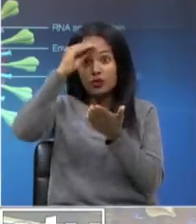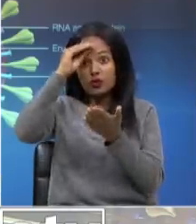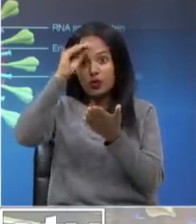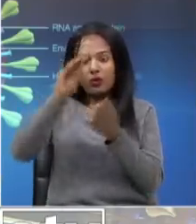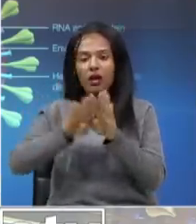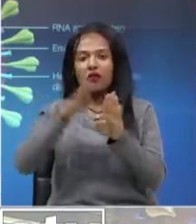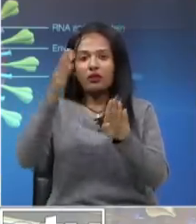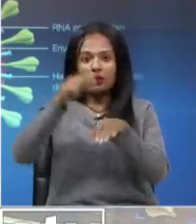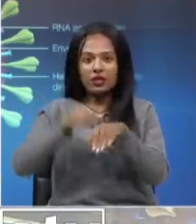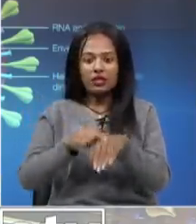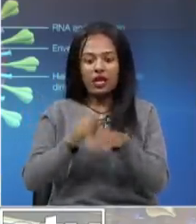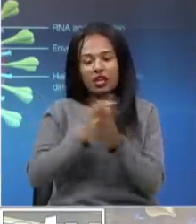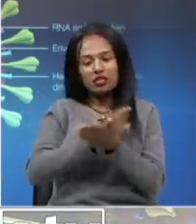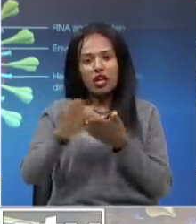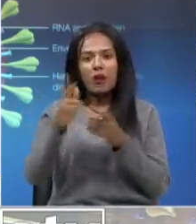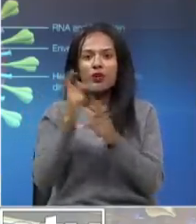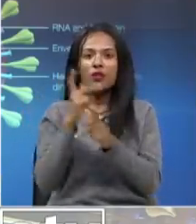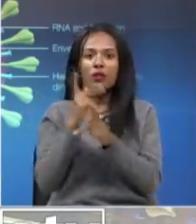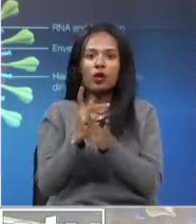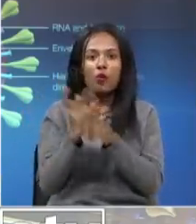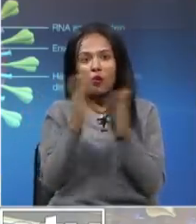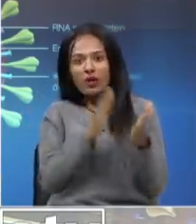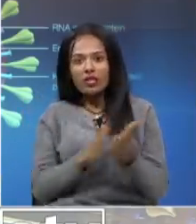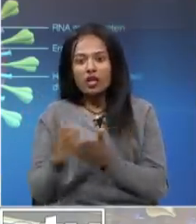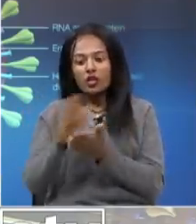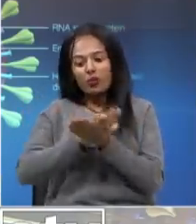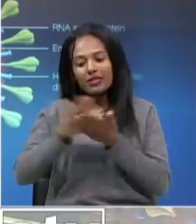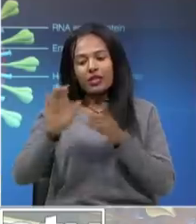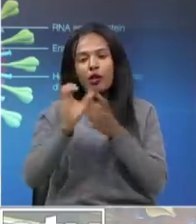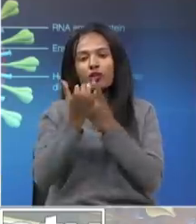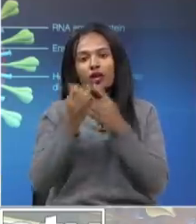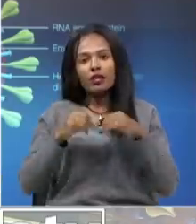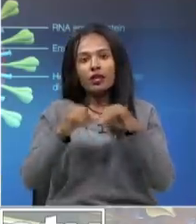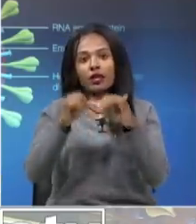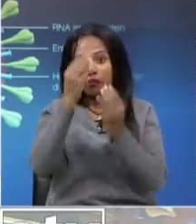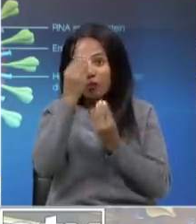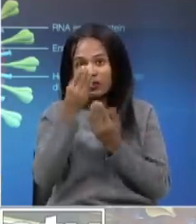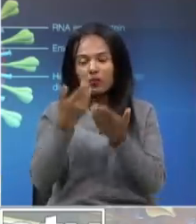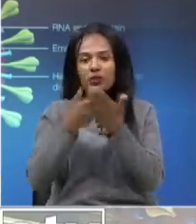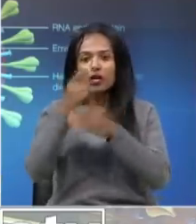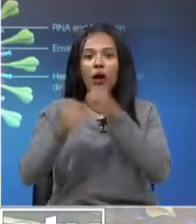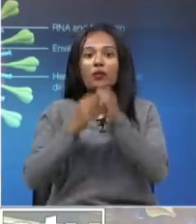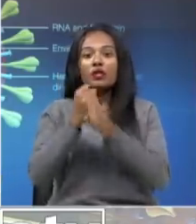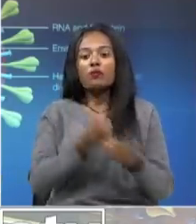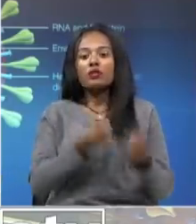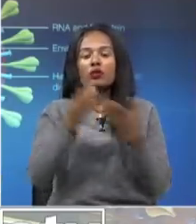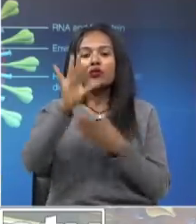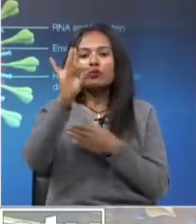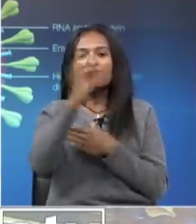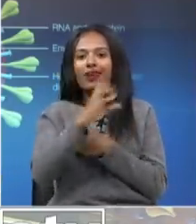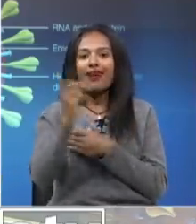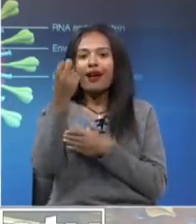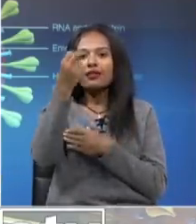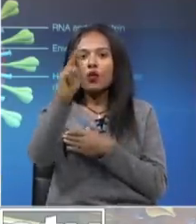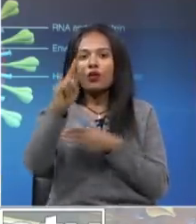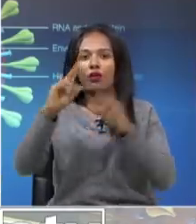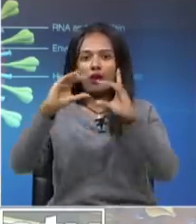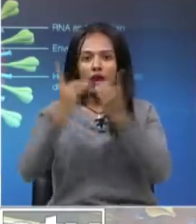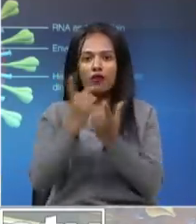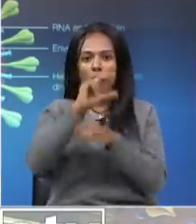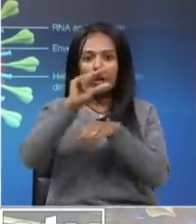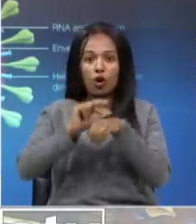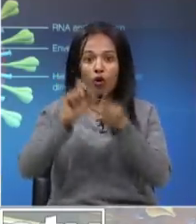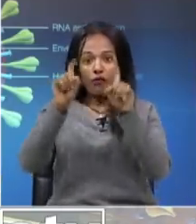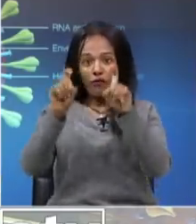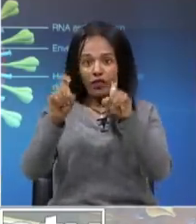መጠበቂያዎችን በማዘጋጀት የትምህርት ስርዓቱ በጸዳ ሁኔታ እንዲቀጥል በማሳሰብ በዚህ ዓመት የሚሰጡት የ8ኛና 12ኛ ክፍል ብሔራዊ